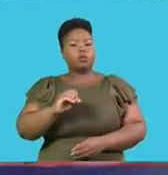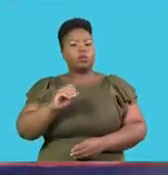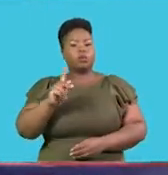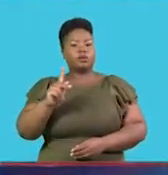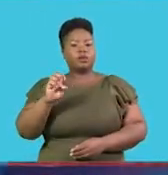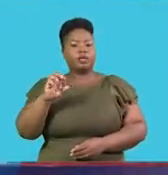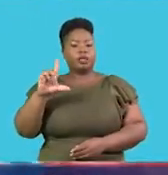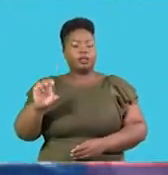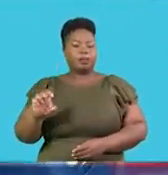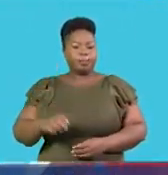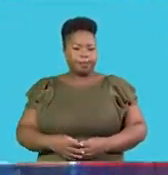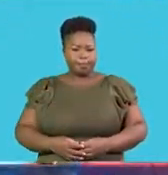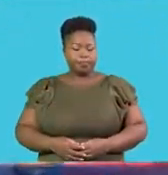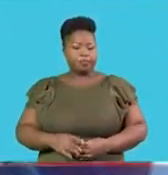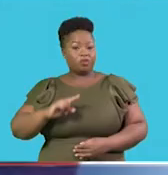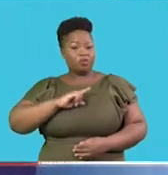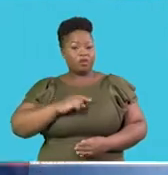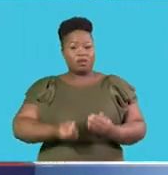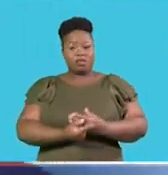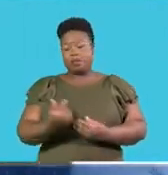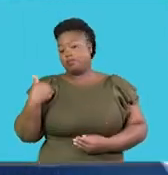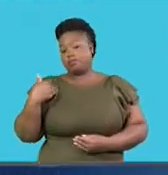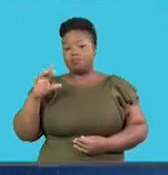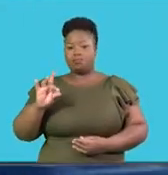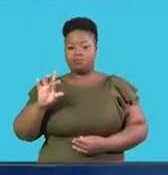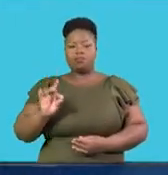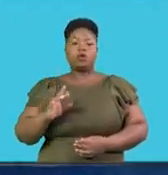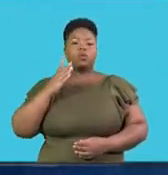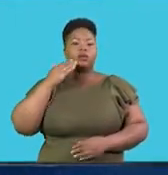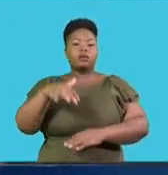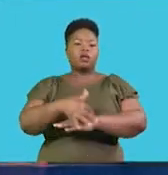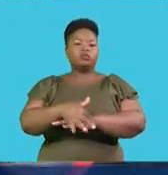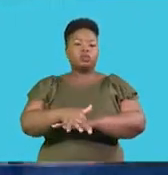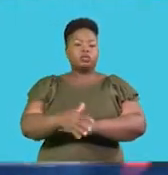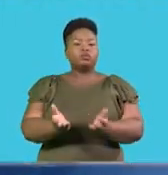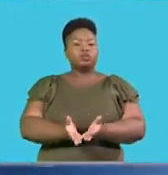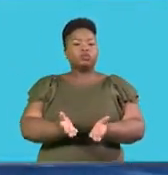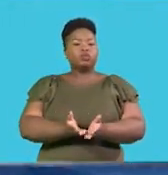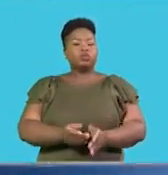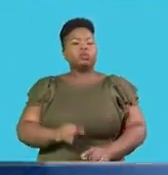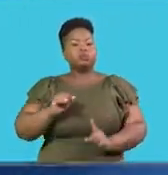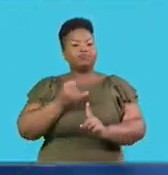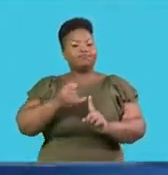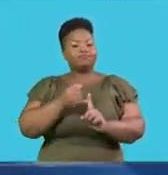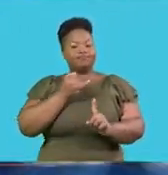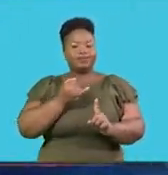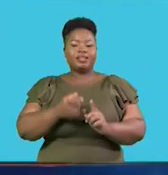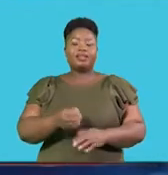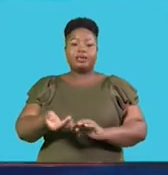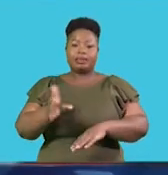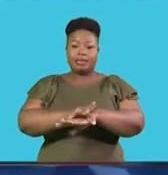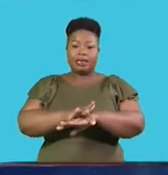iOakdale Ennerdale. Emva kokuba ngolwesithathu ngaphandle kwamasango esisikolo, kuhlatywa kwabulawa